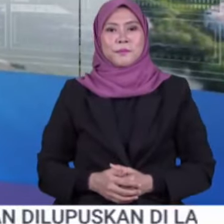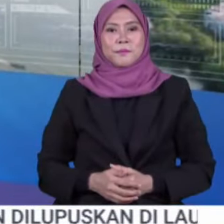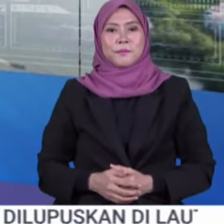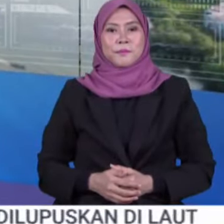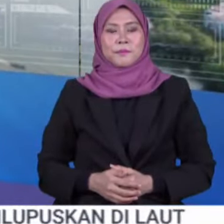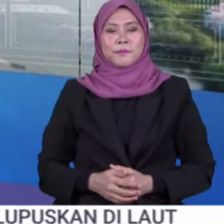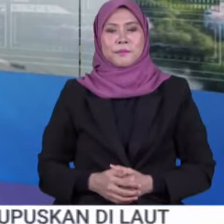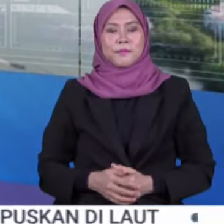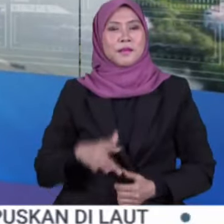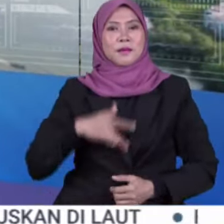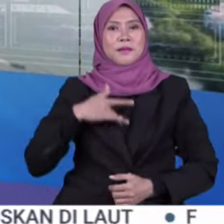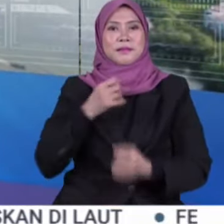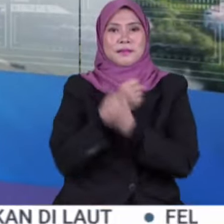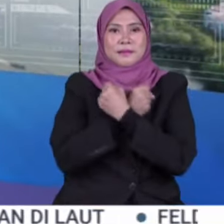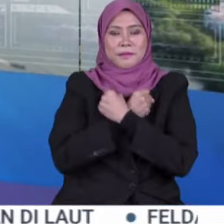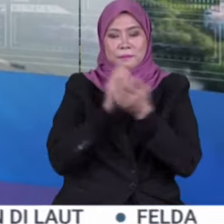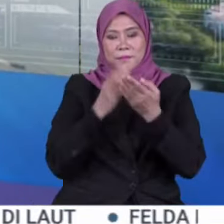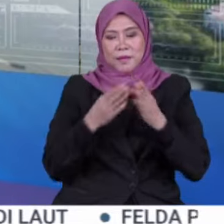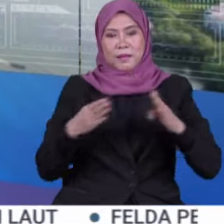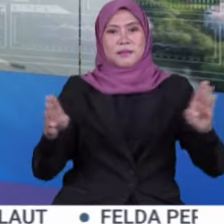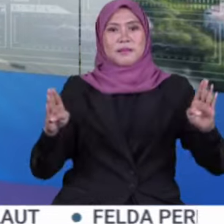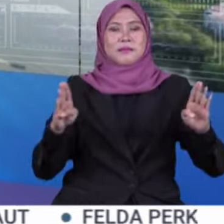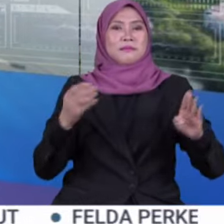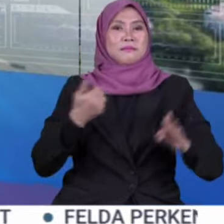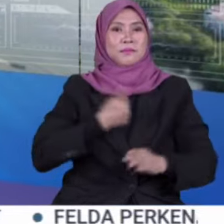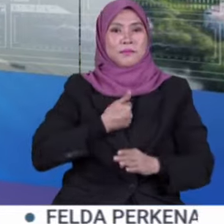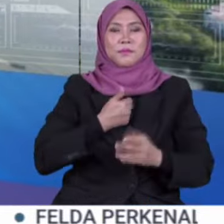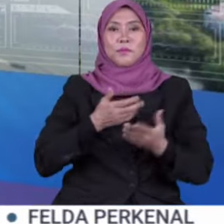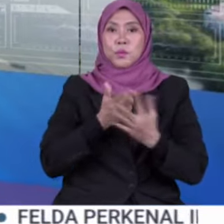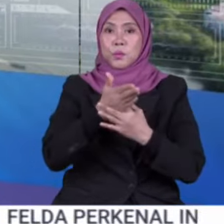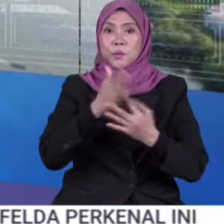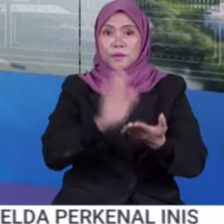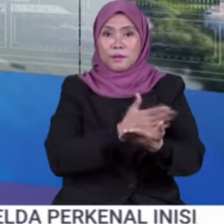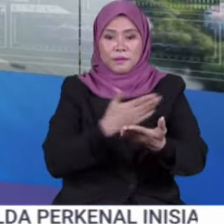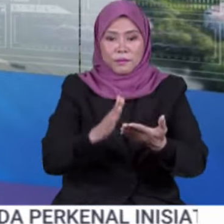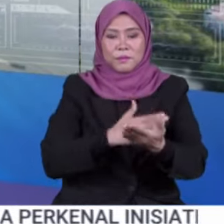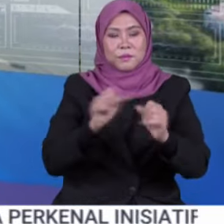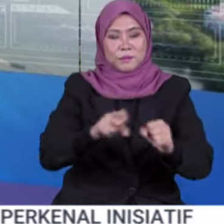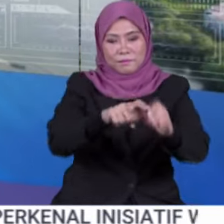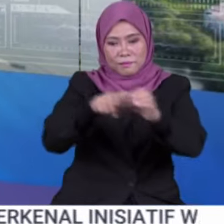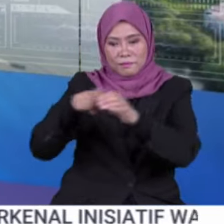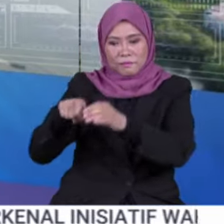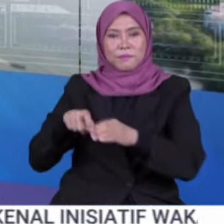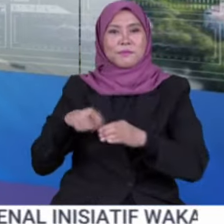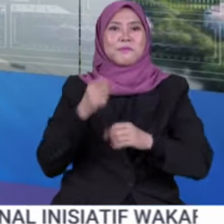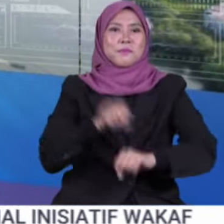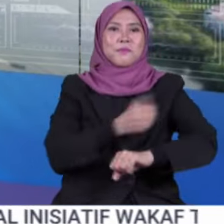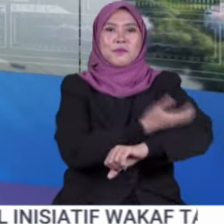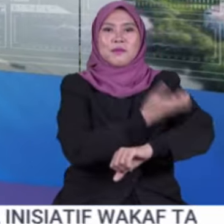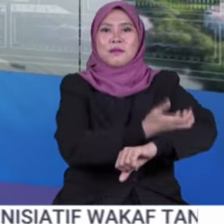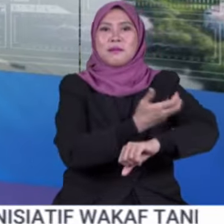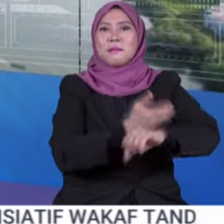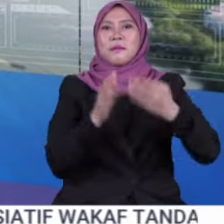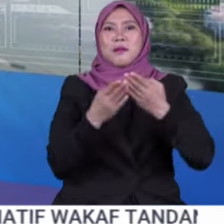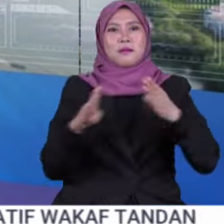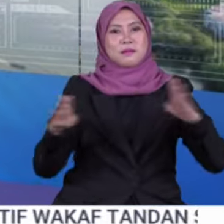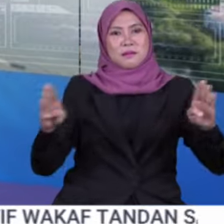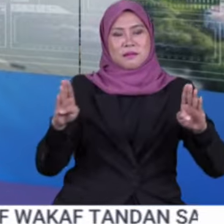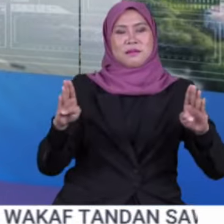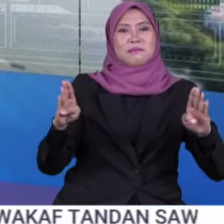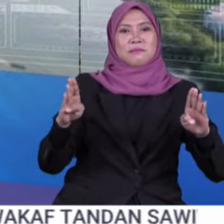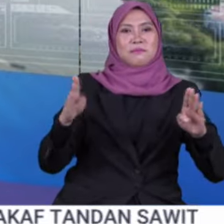Penerapan rasa cinta terhadap bahasa ibunda melalui lagu berupaya menarik minat generasi baharu terhadap bahasa ibunda. Ini